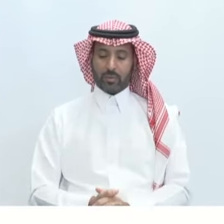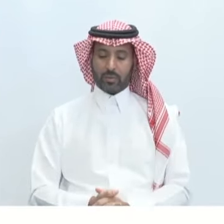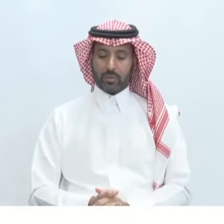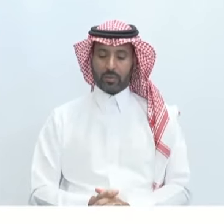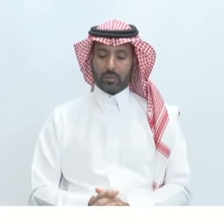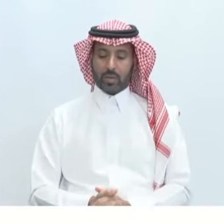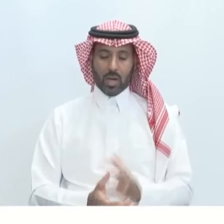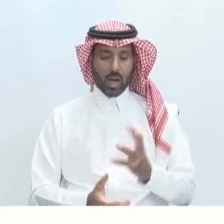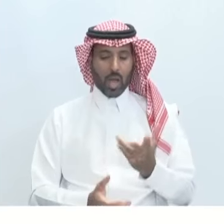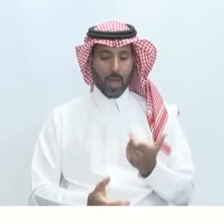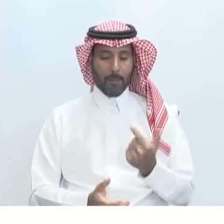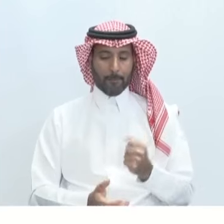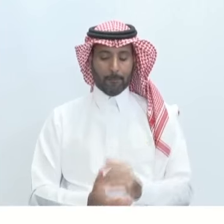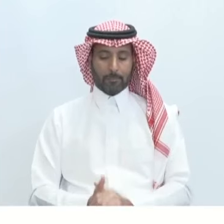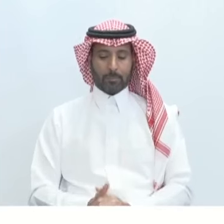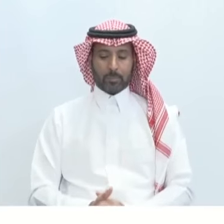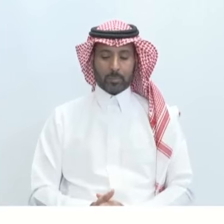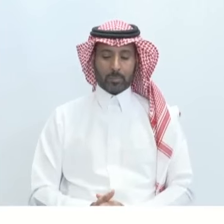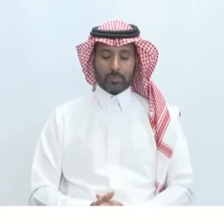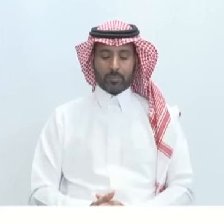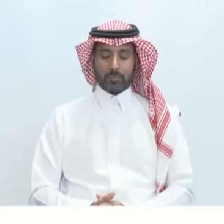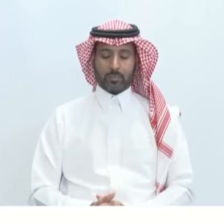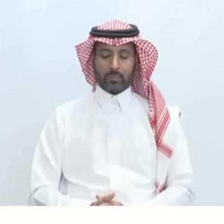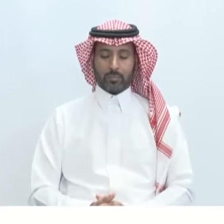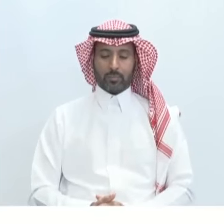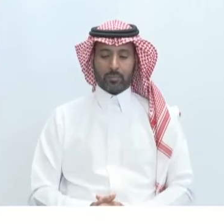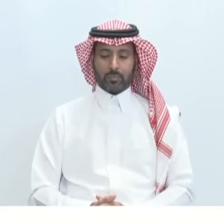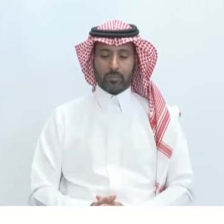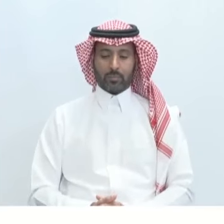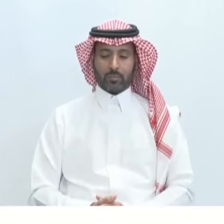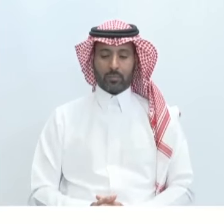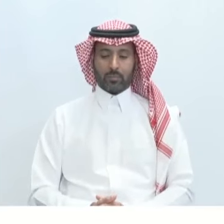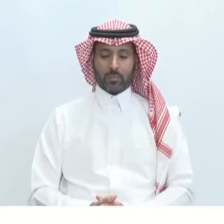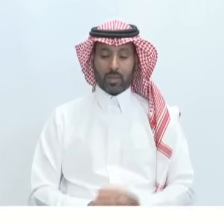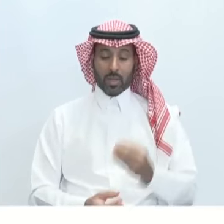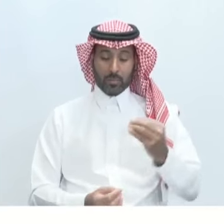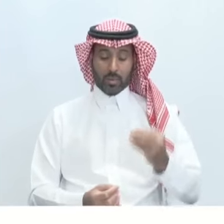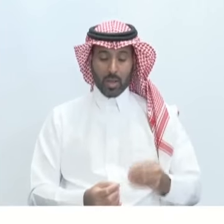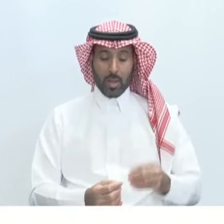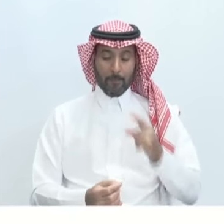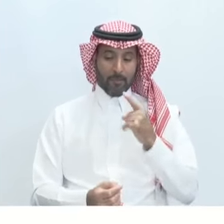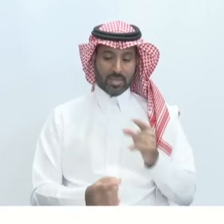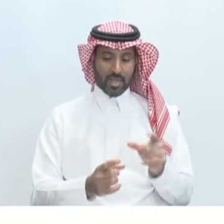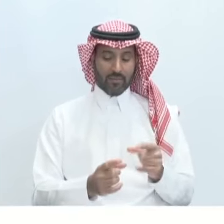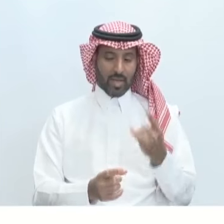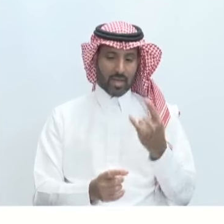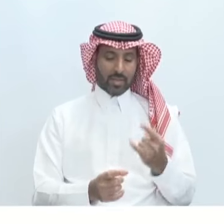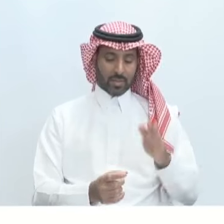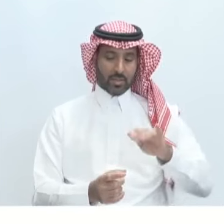لبنه رقم من فئه ماث وقمنا بتعبئه المسافه 10